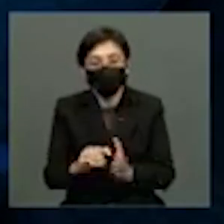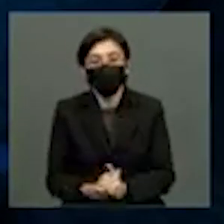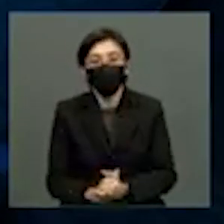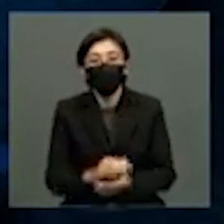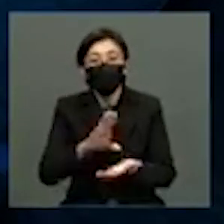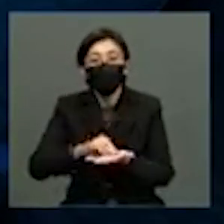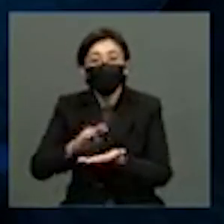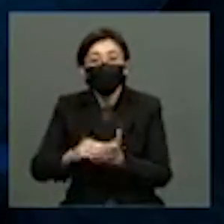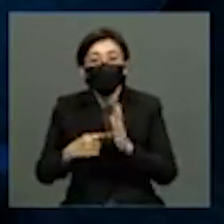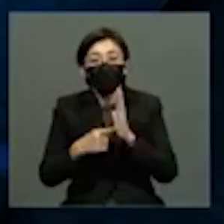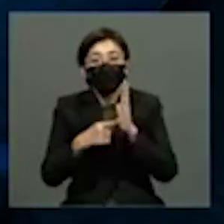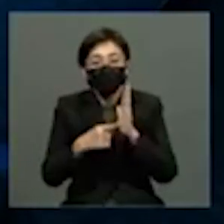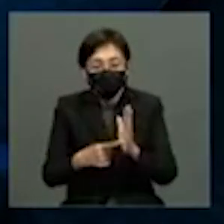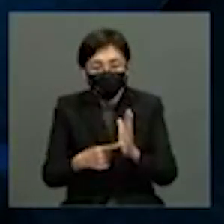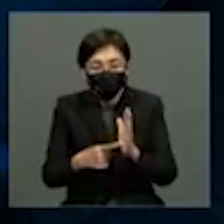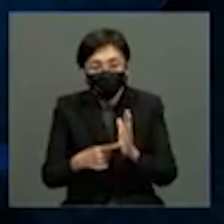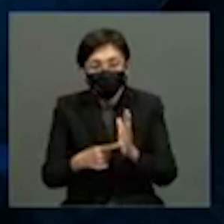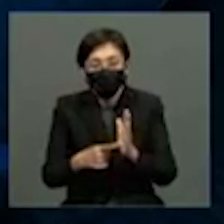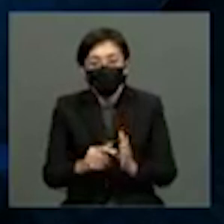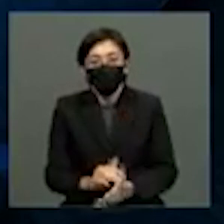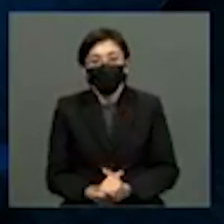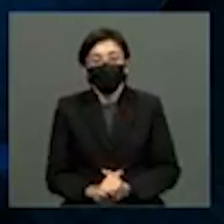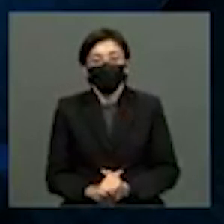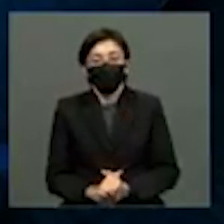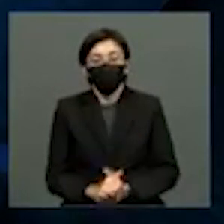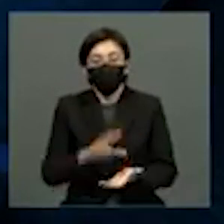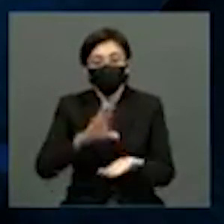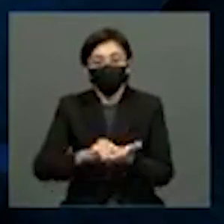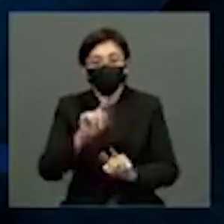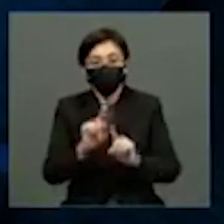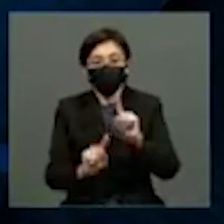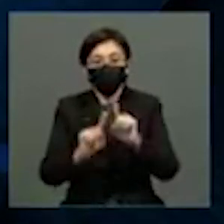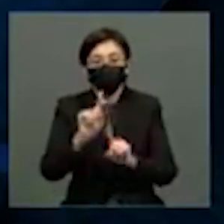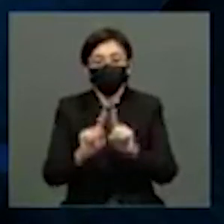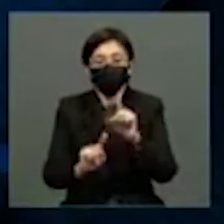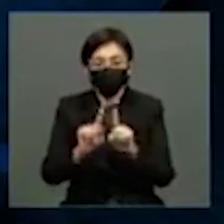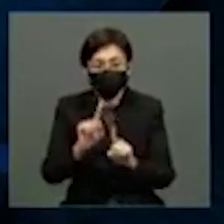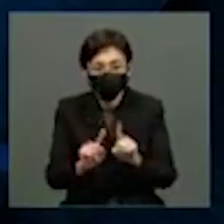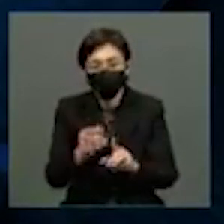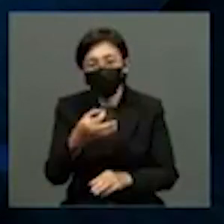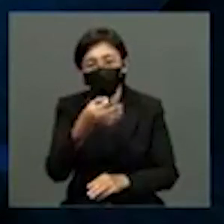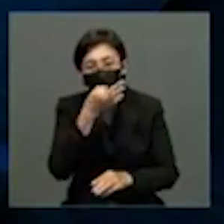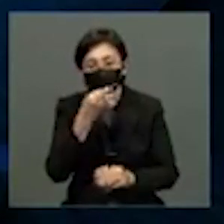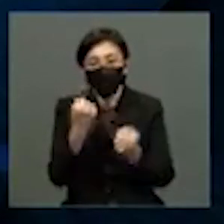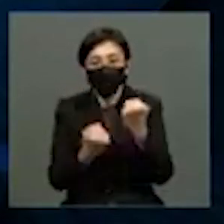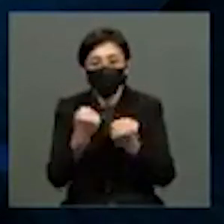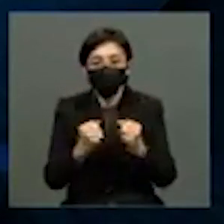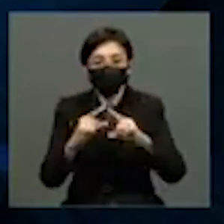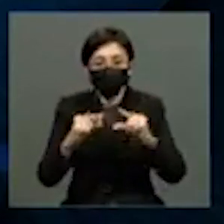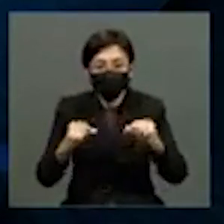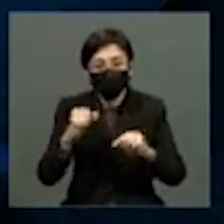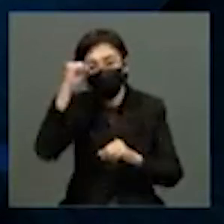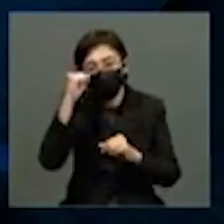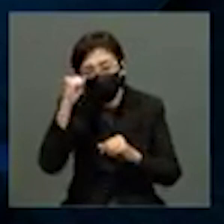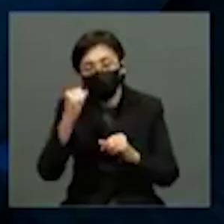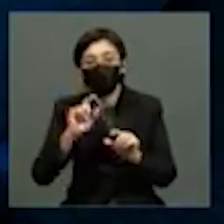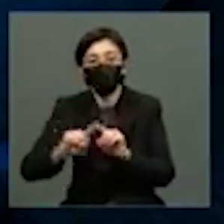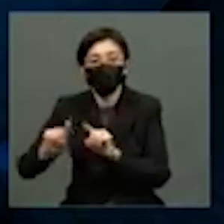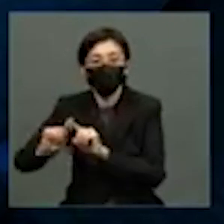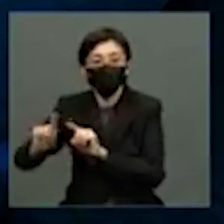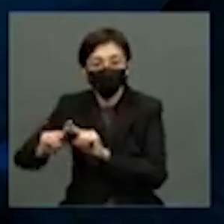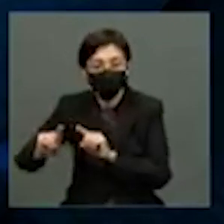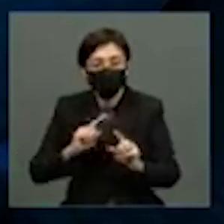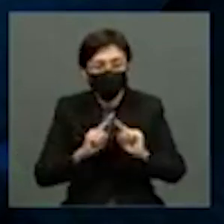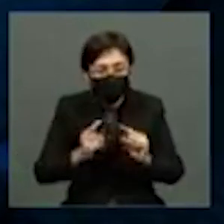เรื่องของการทำสถิติเกี่ยวข้องกับเรื่องของอาชีพขับรถสาธารณะนะครับก็มีการ